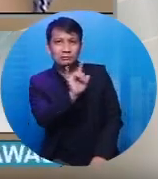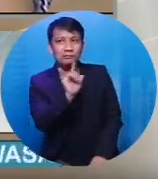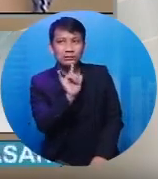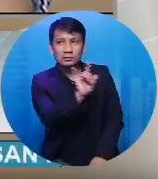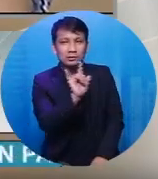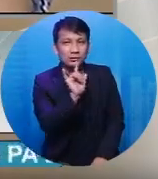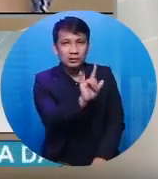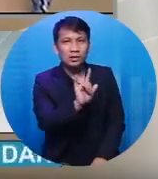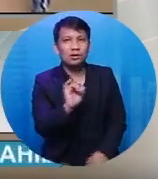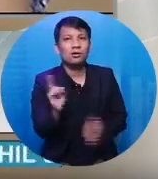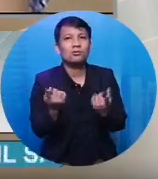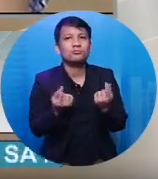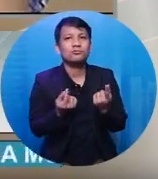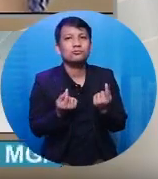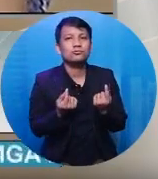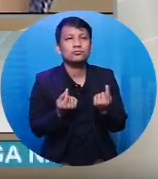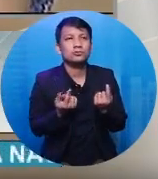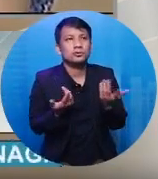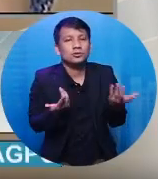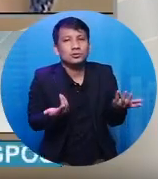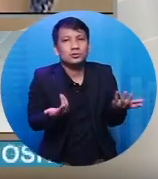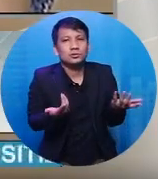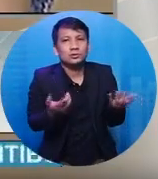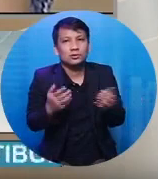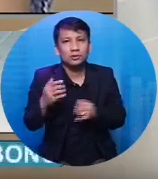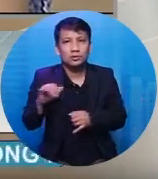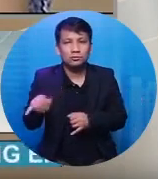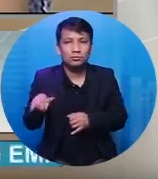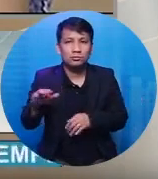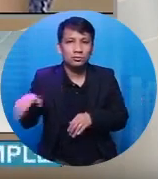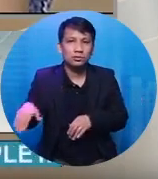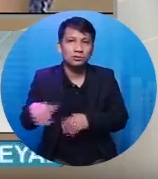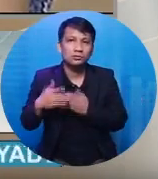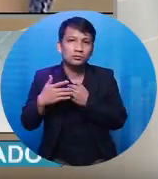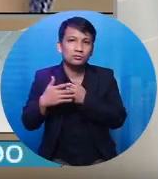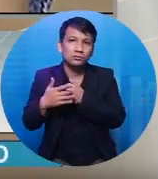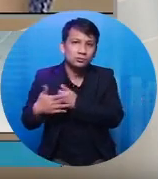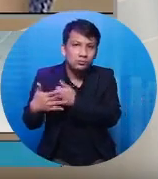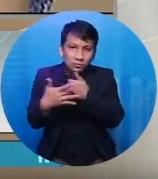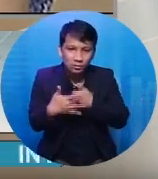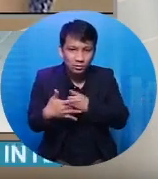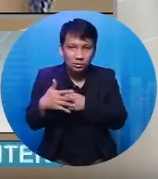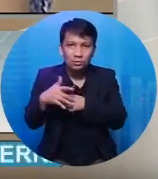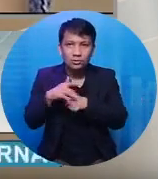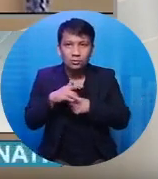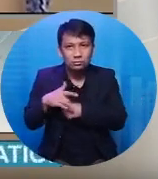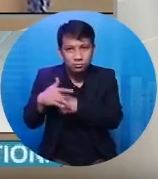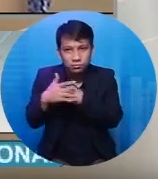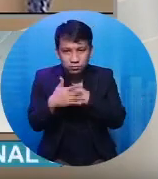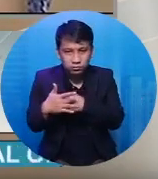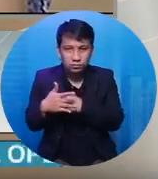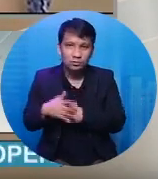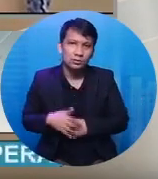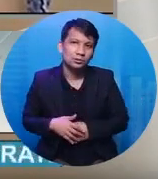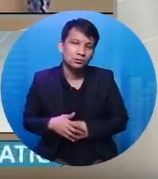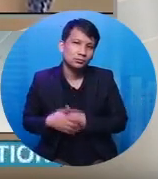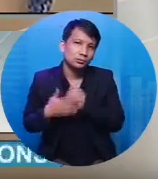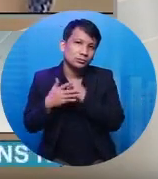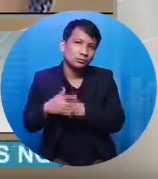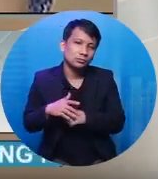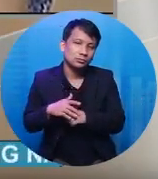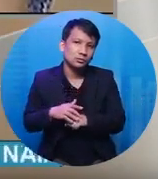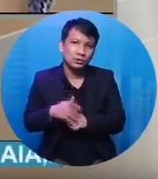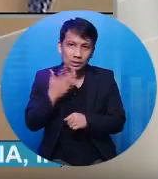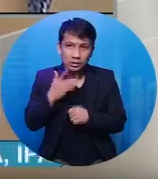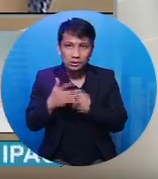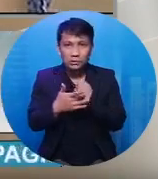niya. Pero anong ginawa mo kay Aisa? Natroma Mama. Yung bata, sasabihin ko sa'yo. Natroma ang bata